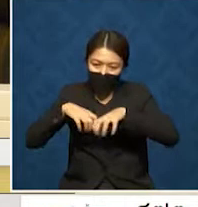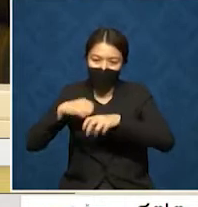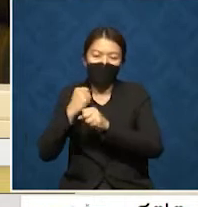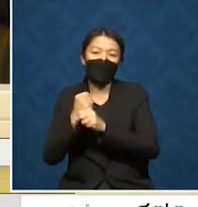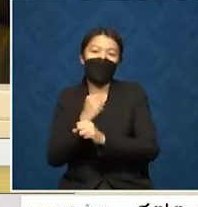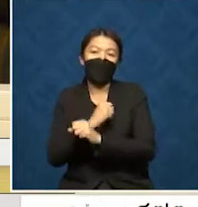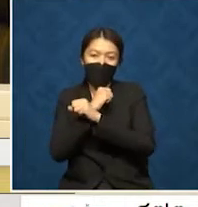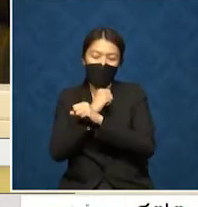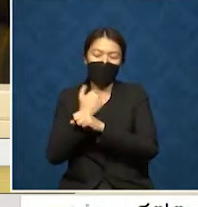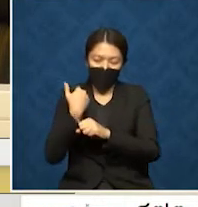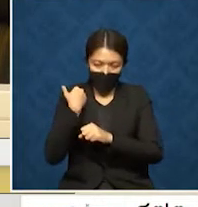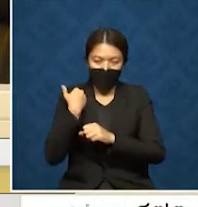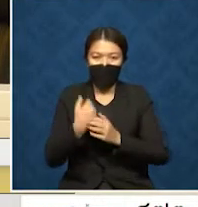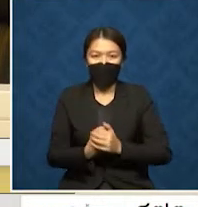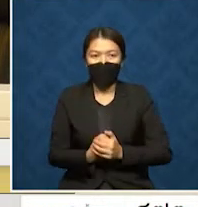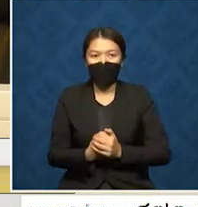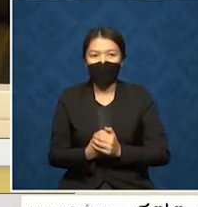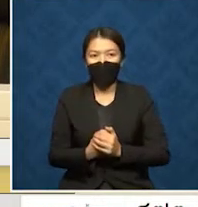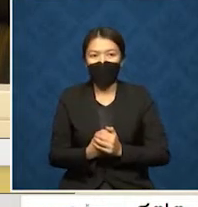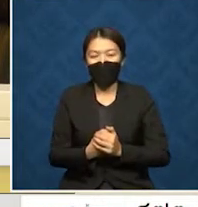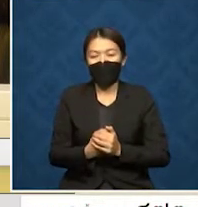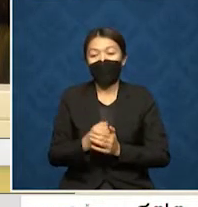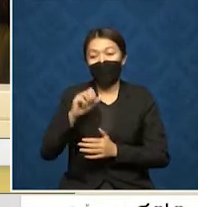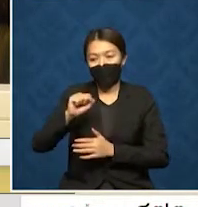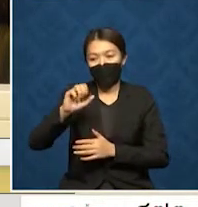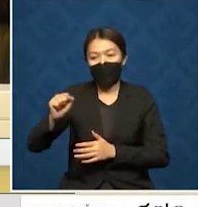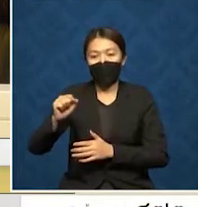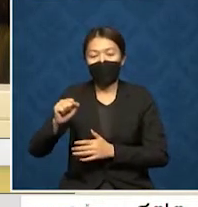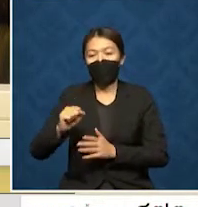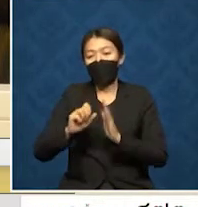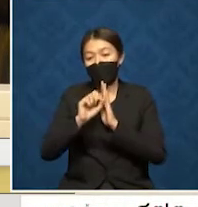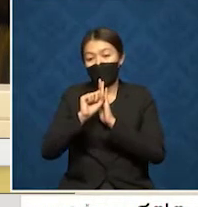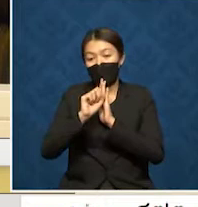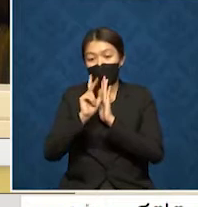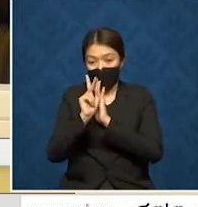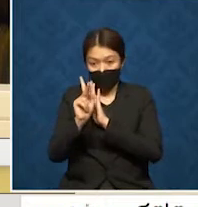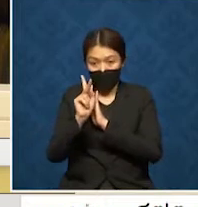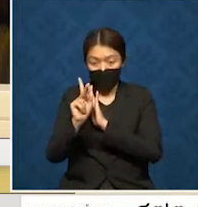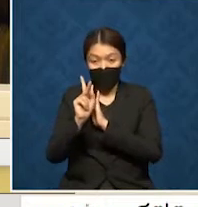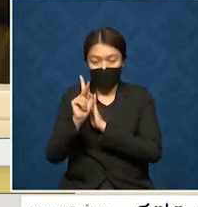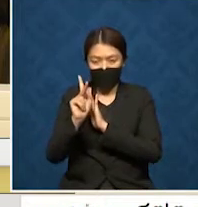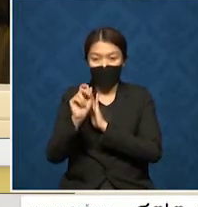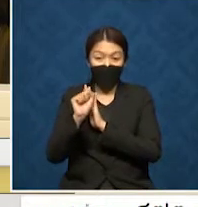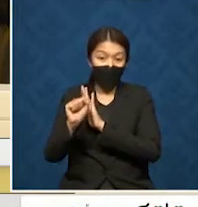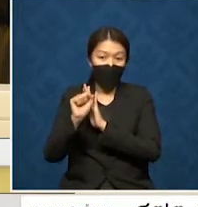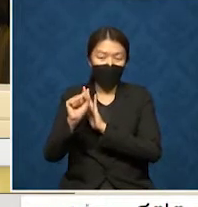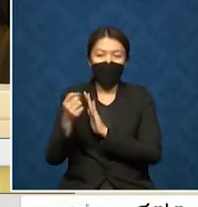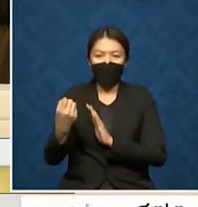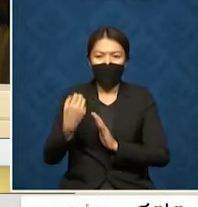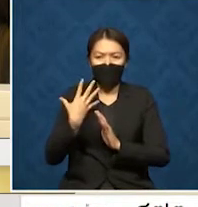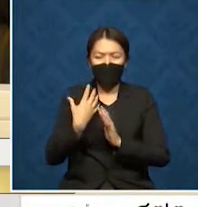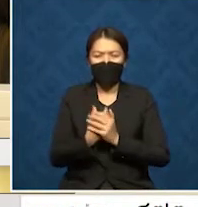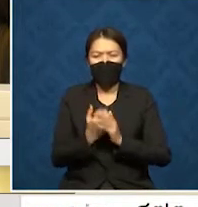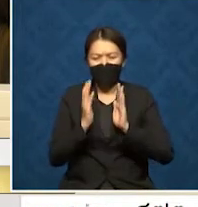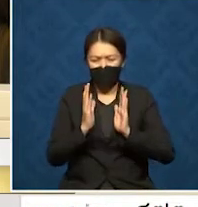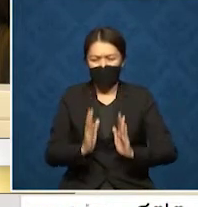ท่านสมาชิกผู้ทรงเกียรติจากสกลนครท่านหนึ่งท่านได้พูดถึงตัวเลขของผู้ค